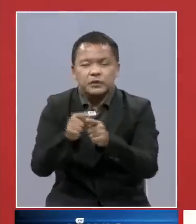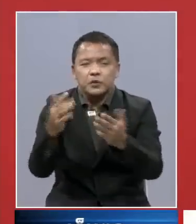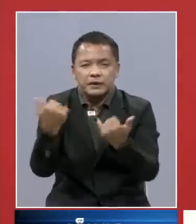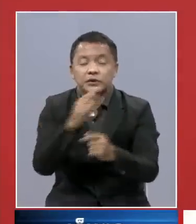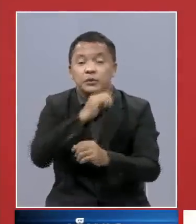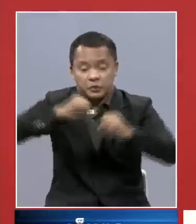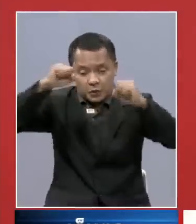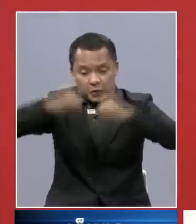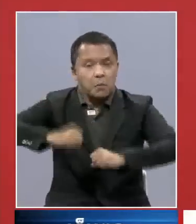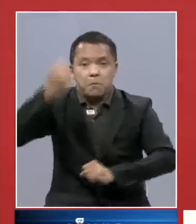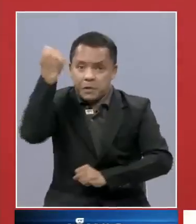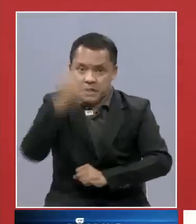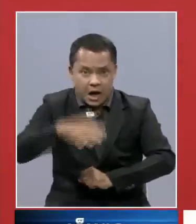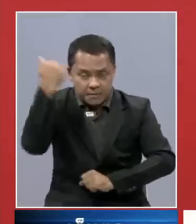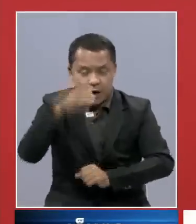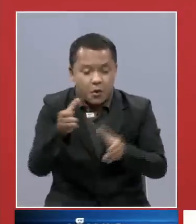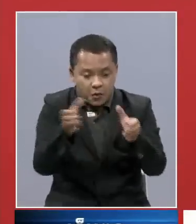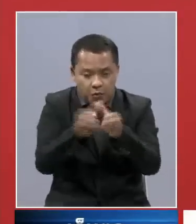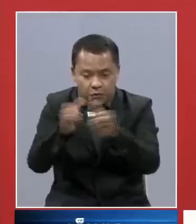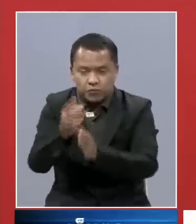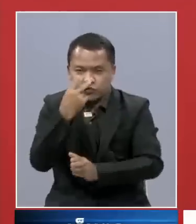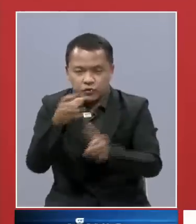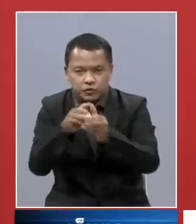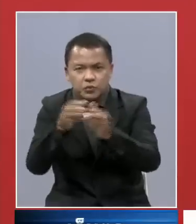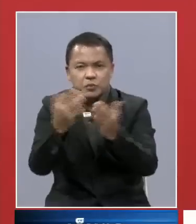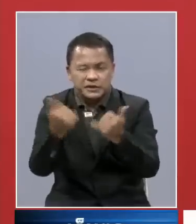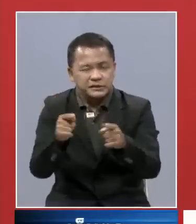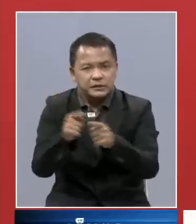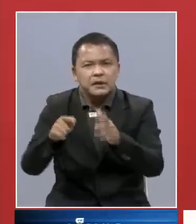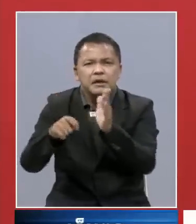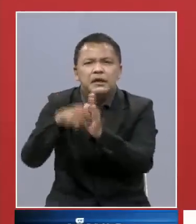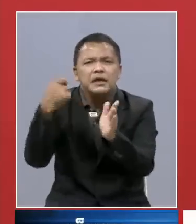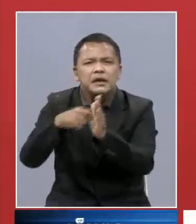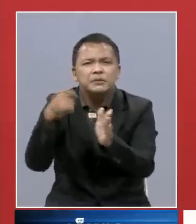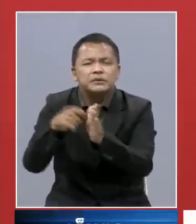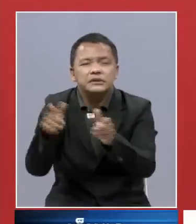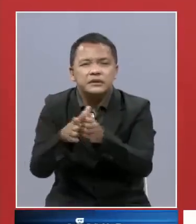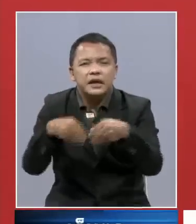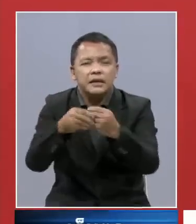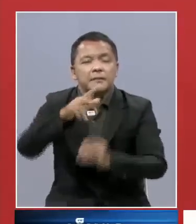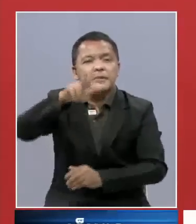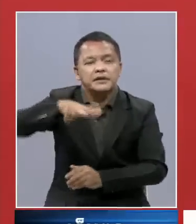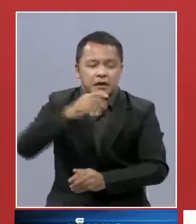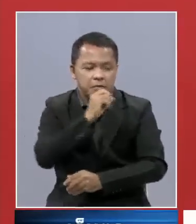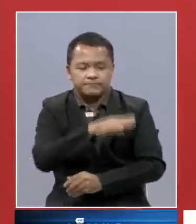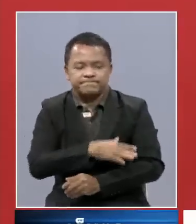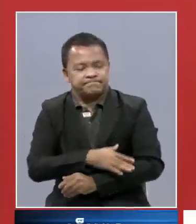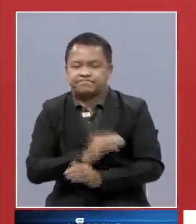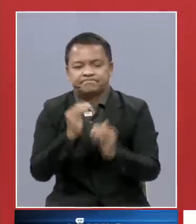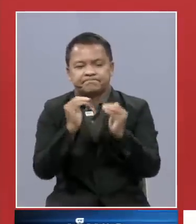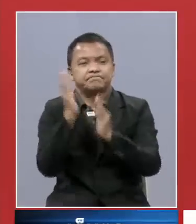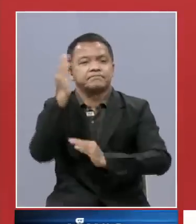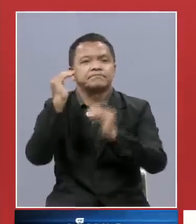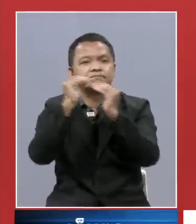ถ้าตกลงกันไม่ได้ซึ่งหลายฝ่ายมองนะครับว่าจุดนี้จะเป็นเหตุหนึ่งไหม ที่ทำให้เพื่อไทยมาอ้างความชอบธรรมในอนาค